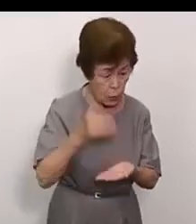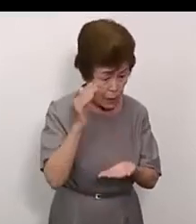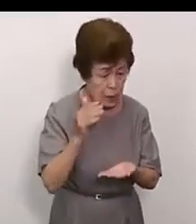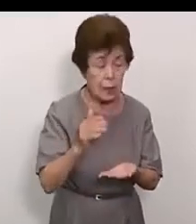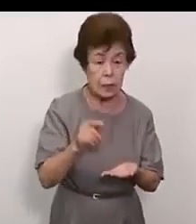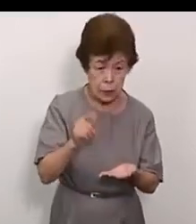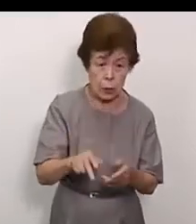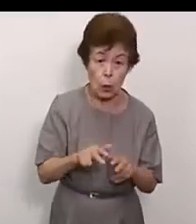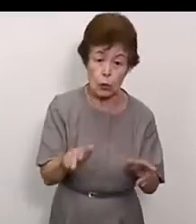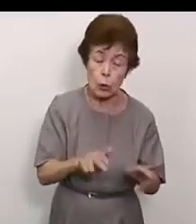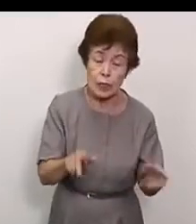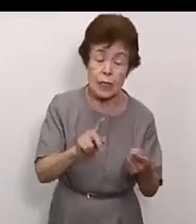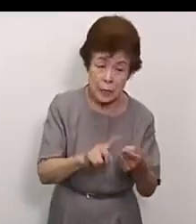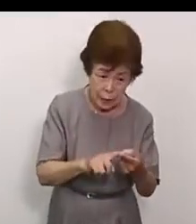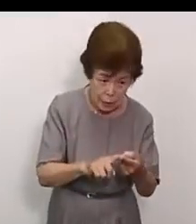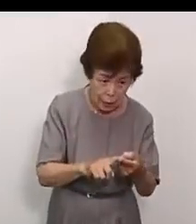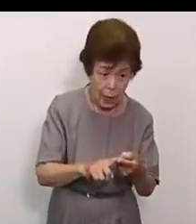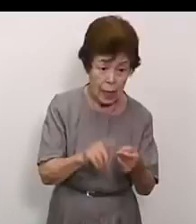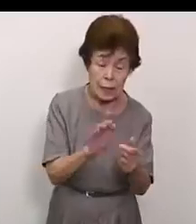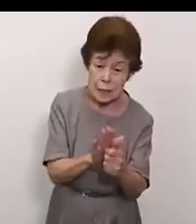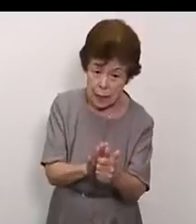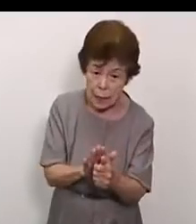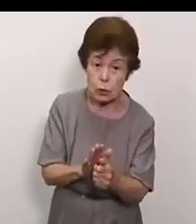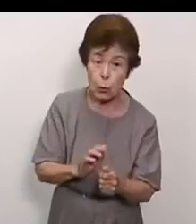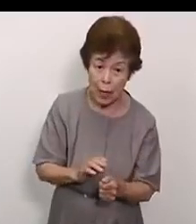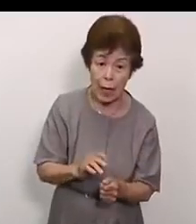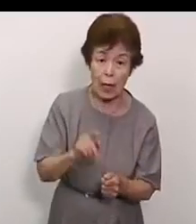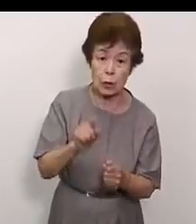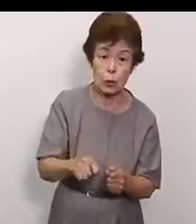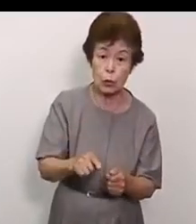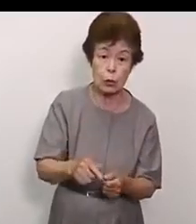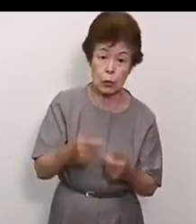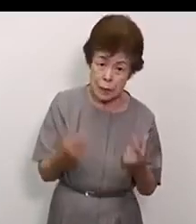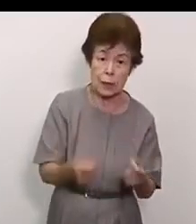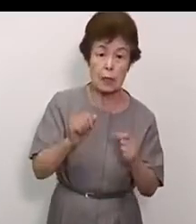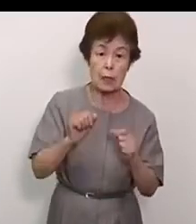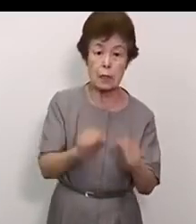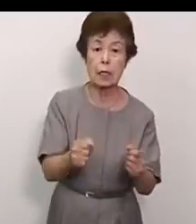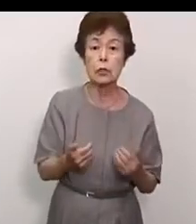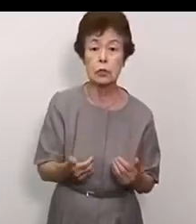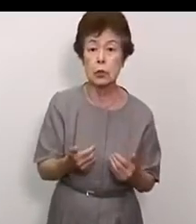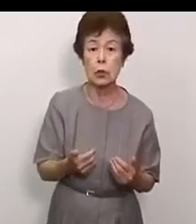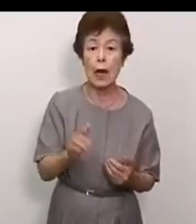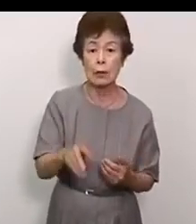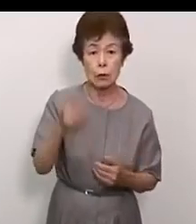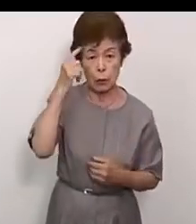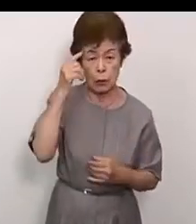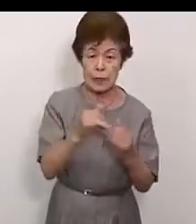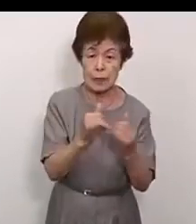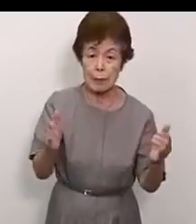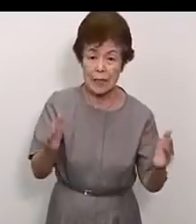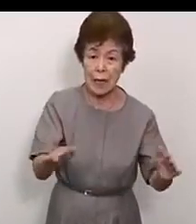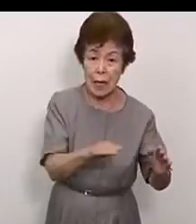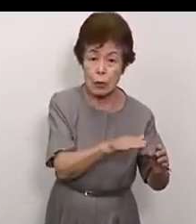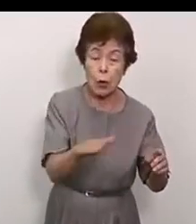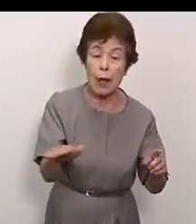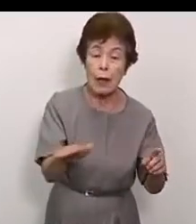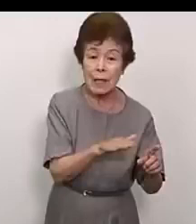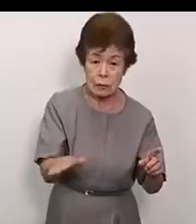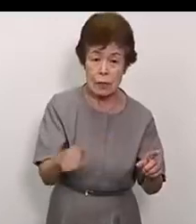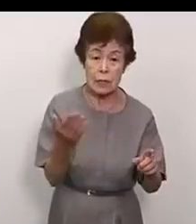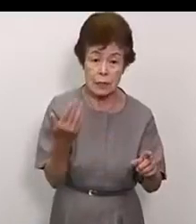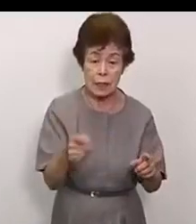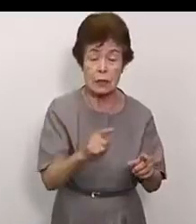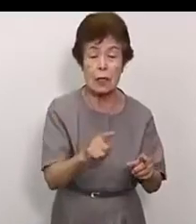行政的な支援とかそういうことをしっかりやる必要がありますよね。 まだ民間のレベルでさっきの実家にし